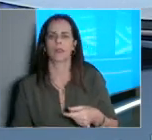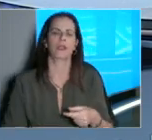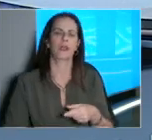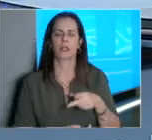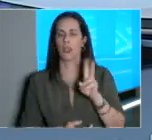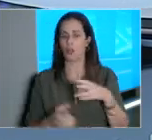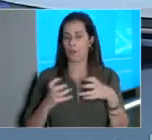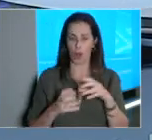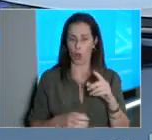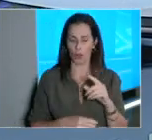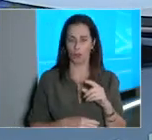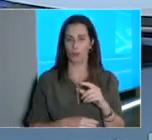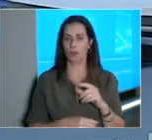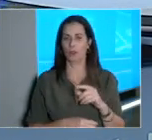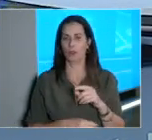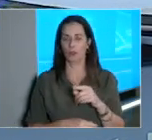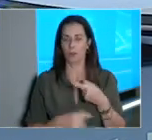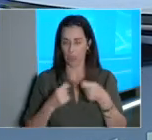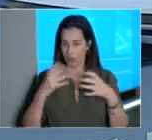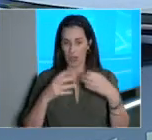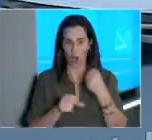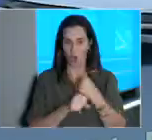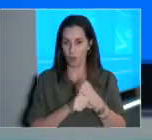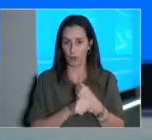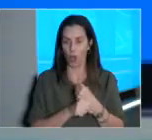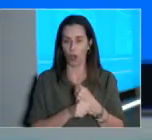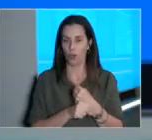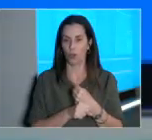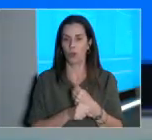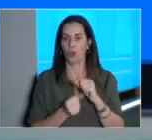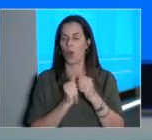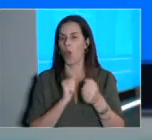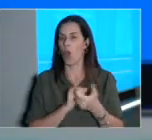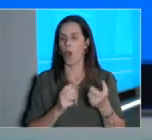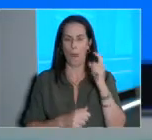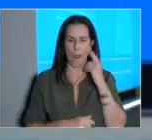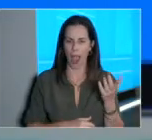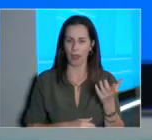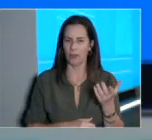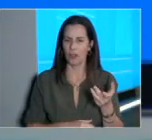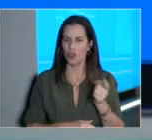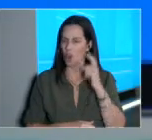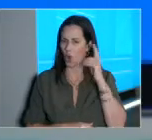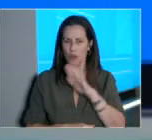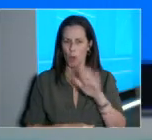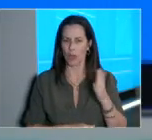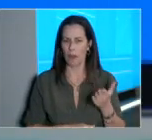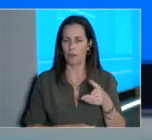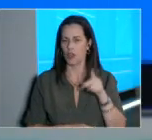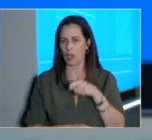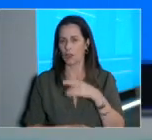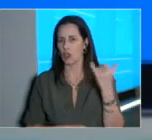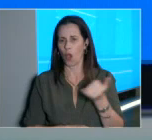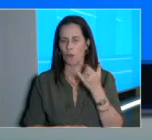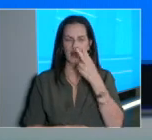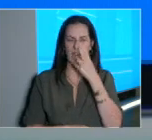רשימות לכנסת שהן כולן, אפרופו מפלגת העבודה או המחנה הדמוקרטי, או שבכלל לא שומעים אותן, ויש כאלה